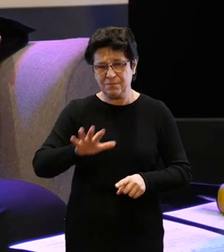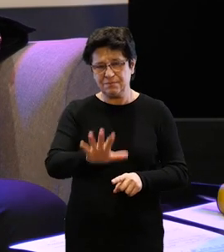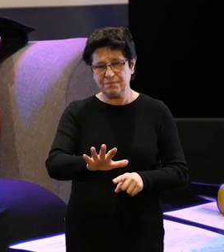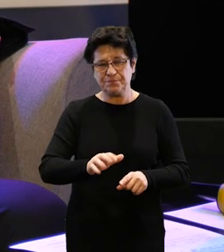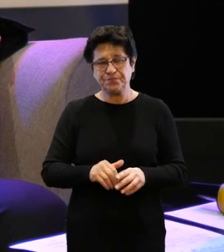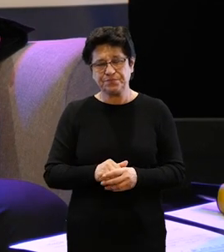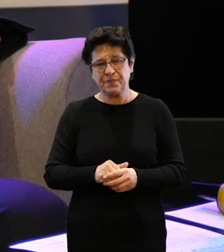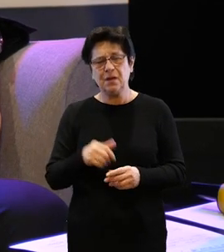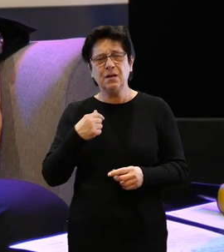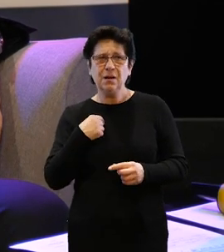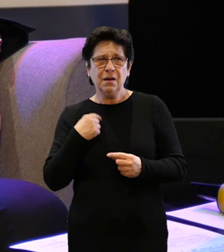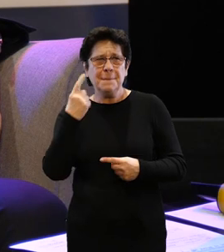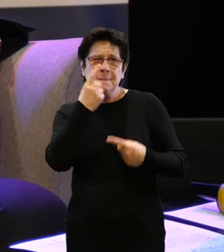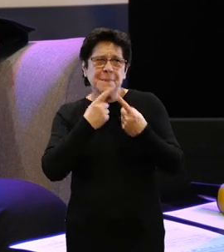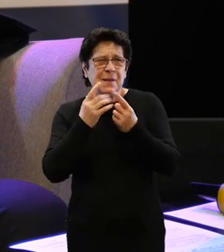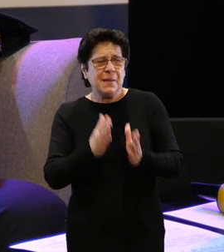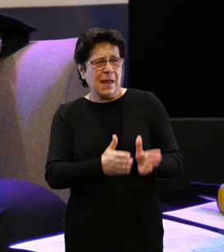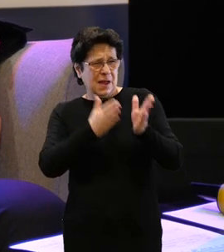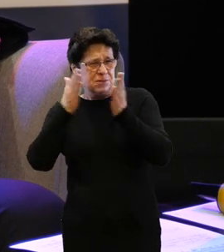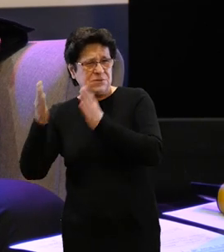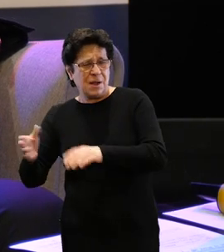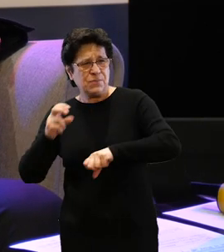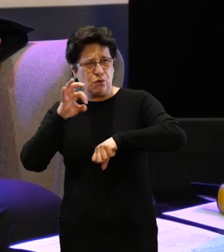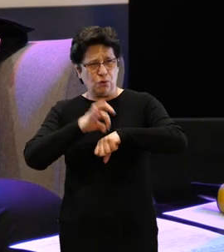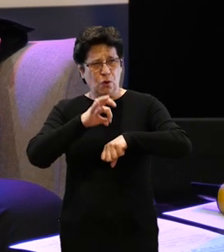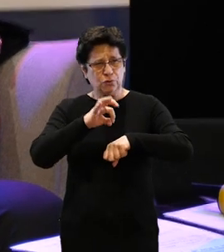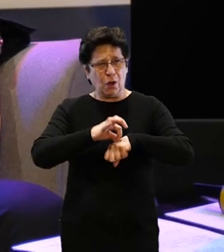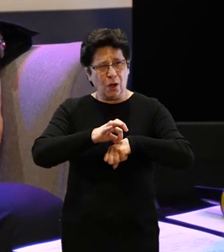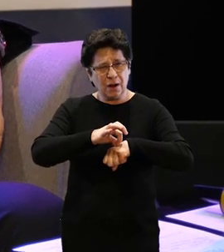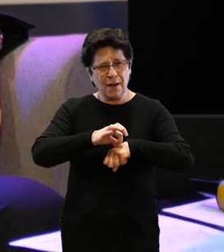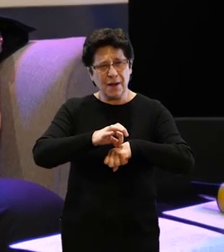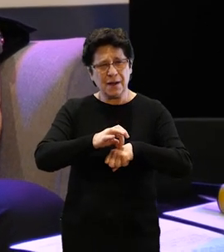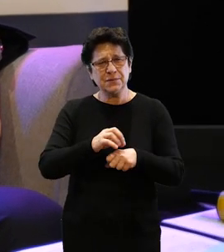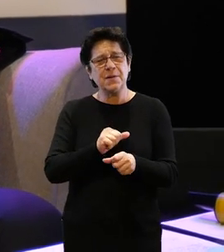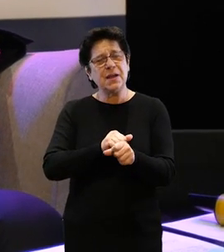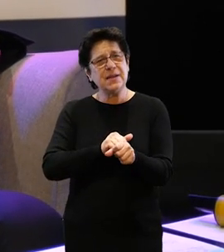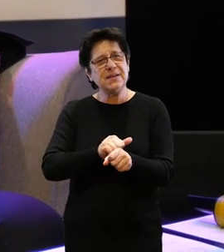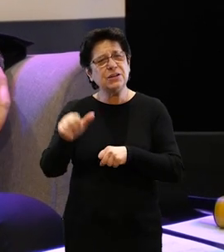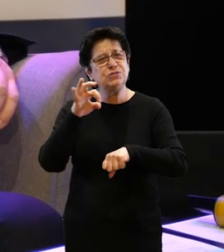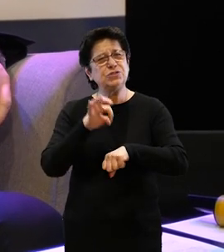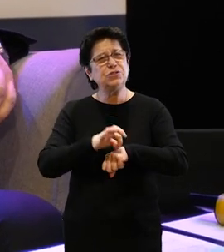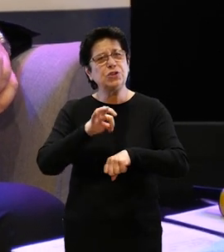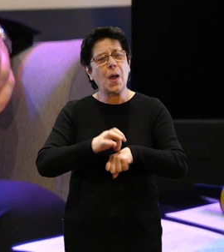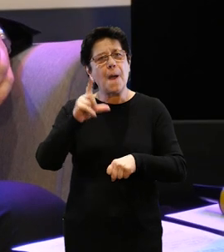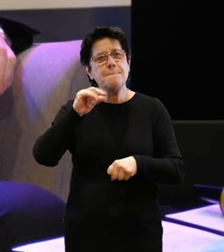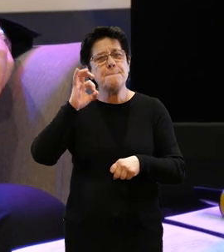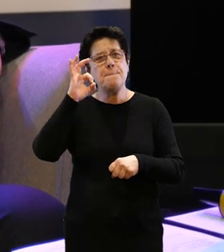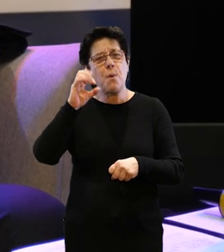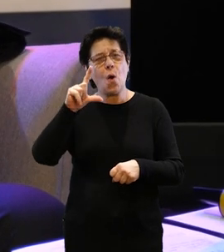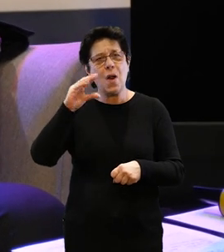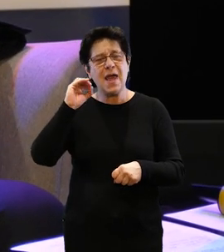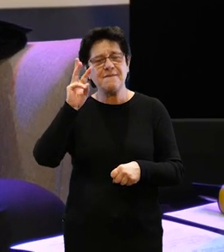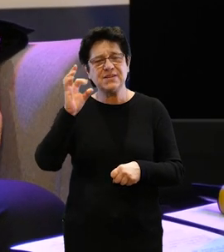Żelaznej Myślę że następnym doktorem o którym mógłbym powiedzieć to na jest doktor Stanisław polew